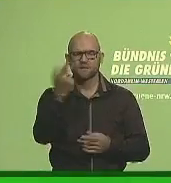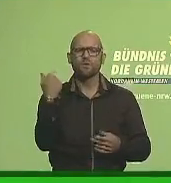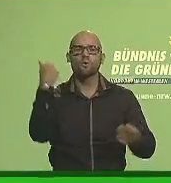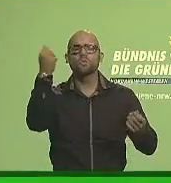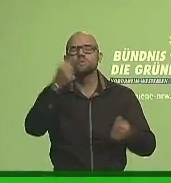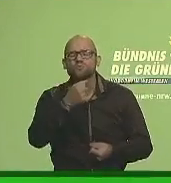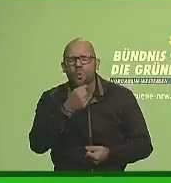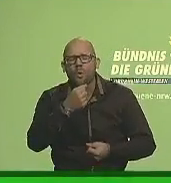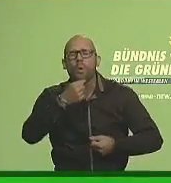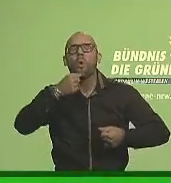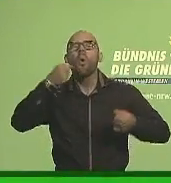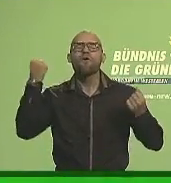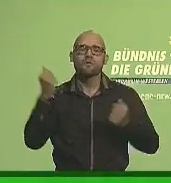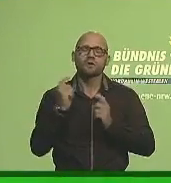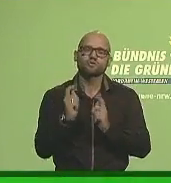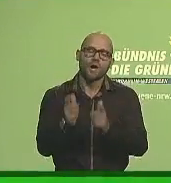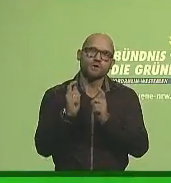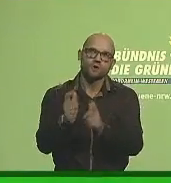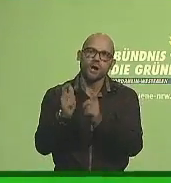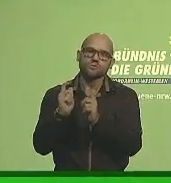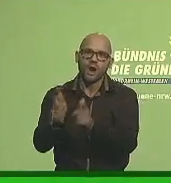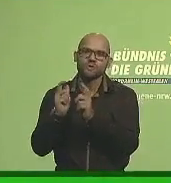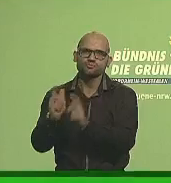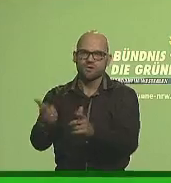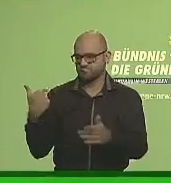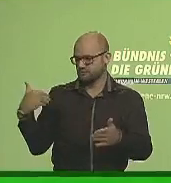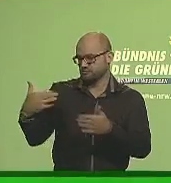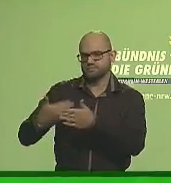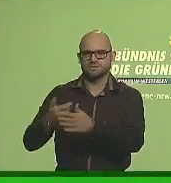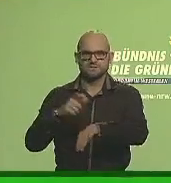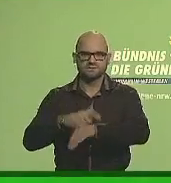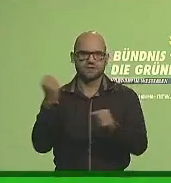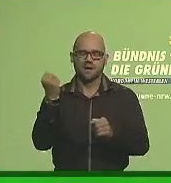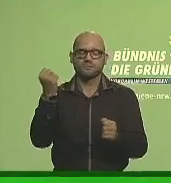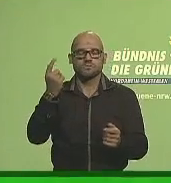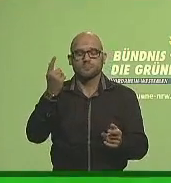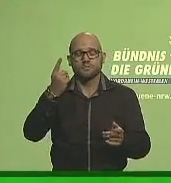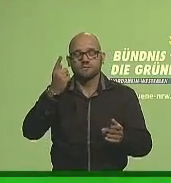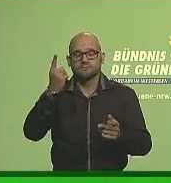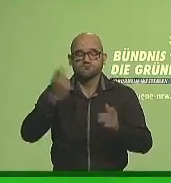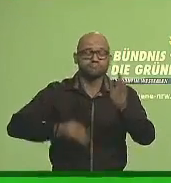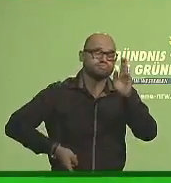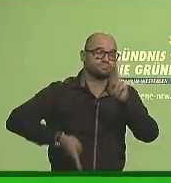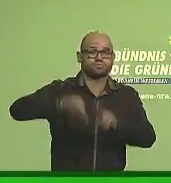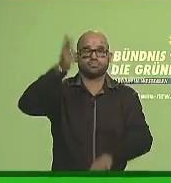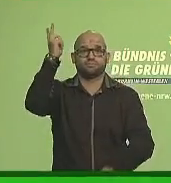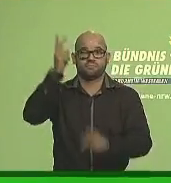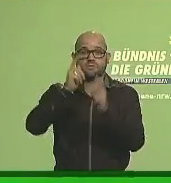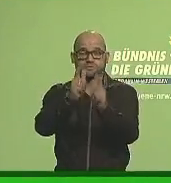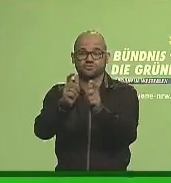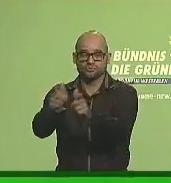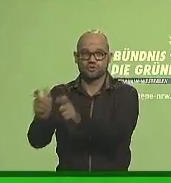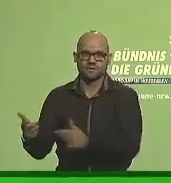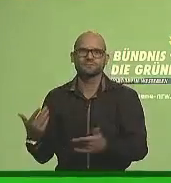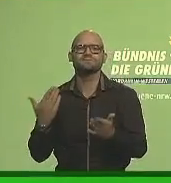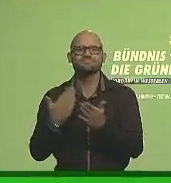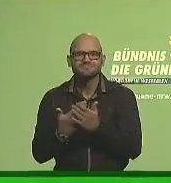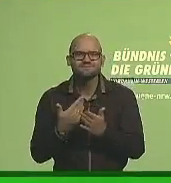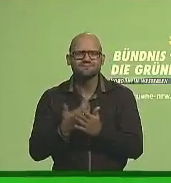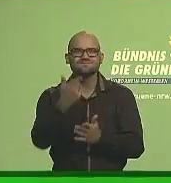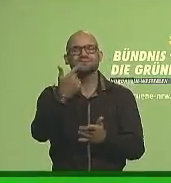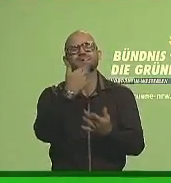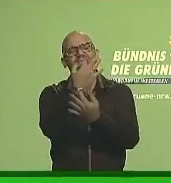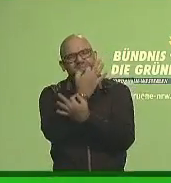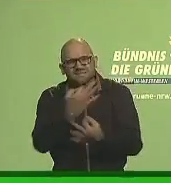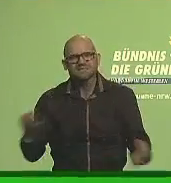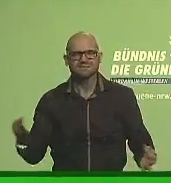viel Geschenke für die Unternehmen gegeben wie in dieser Zeit. Und deshalb müssen wir dieses Argument entlarven. Gucken wir uns mal die Zahlen genau